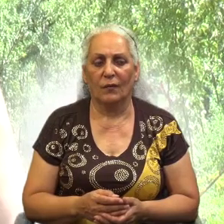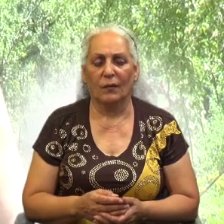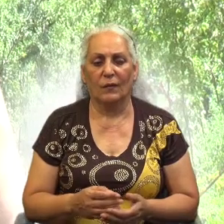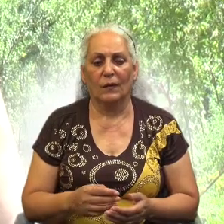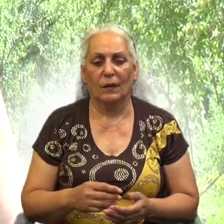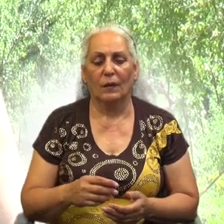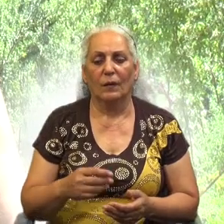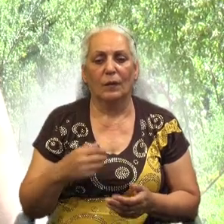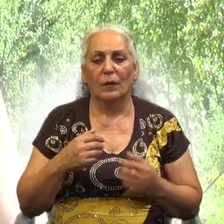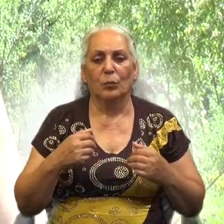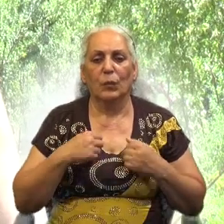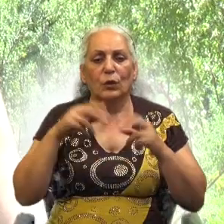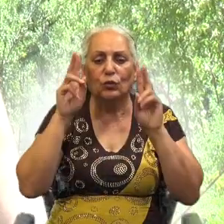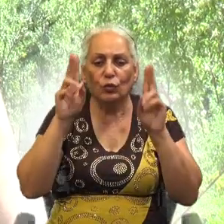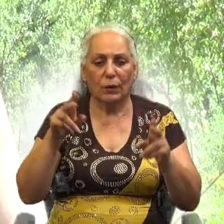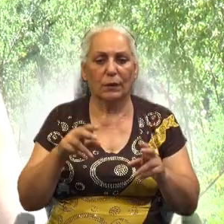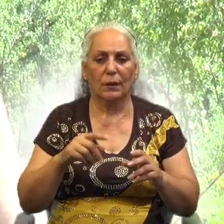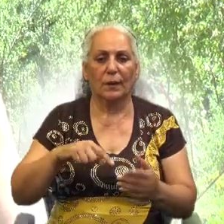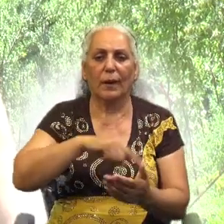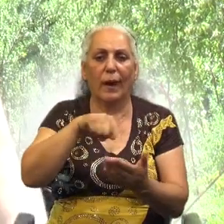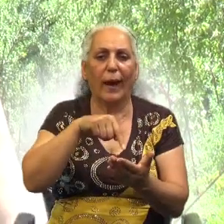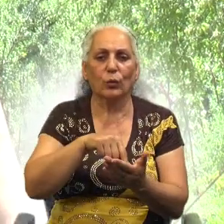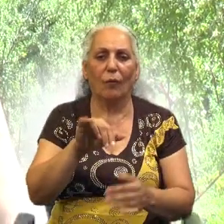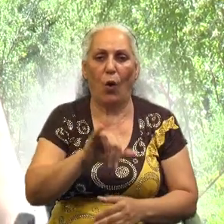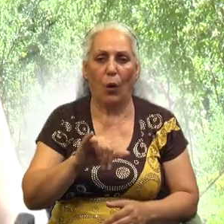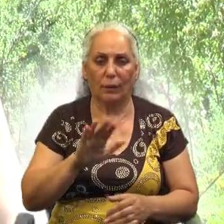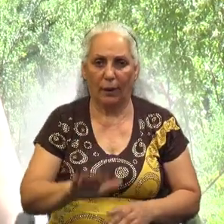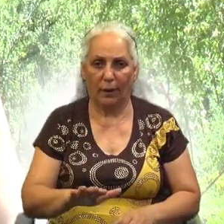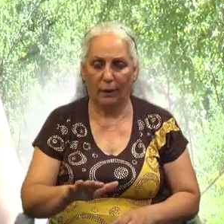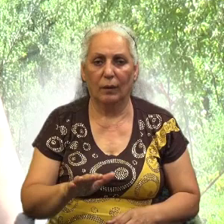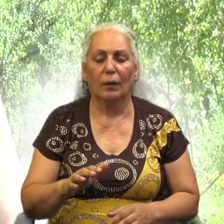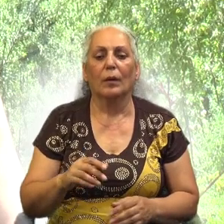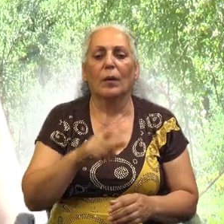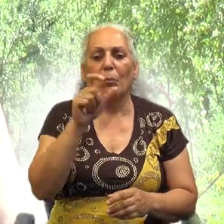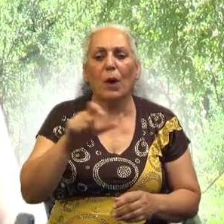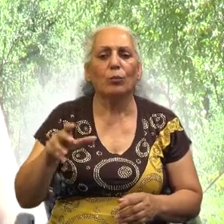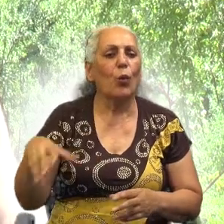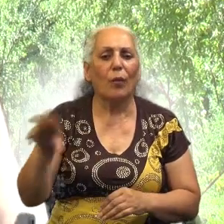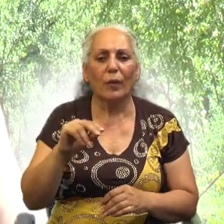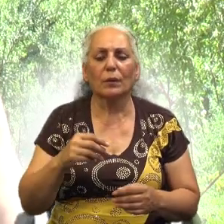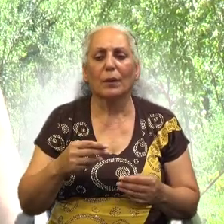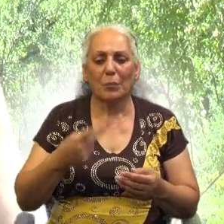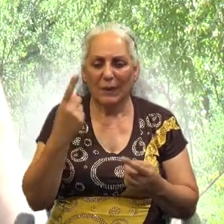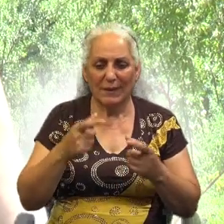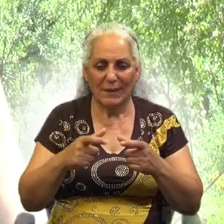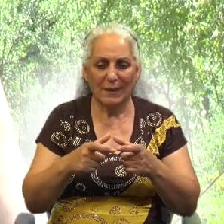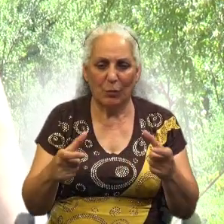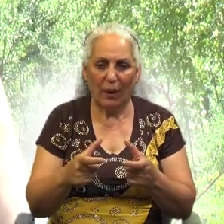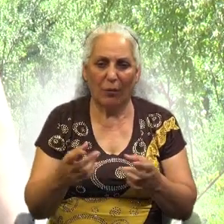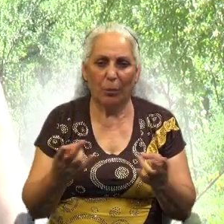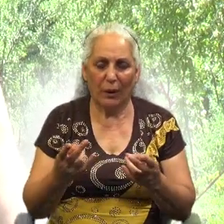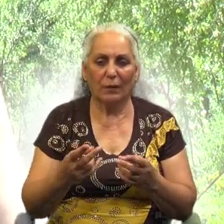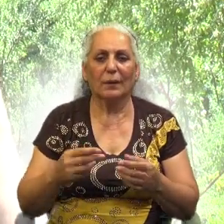կենտրոնը մենք չգիտենք որտեղ կլինի։ Հա, ասենք մարդկանց տեղ է կանքա պետք, ասենք մի